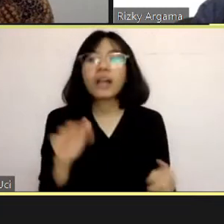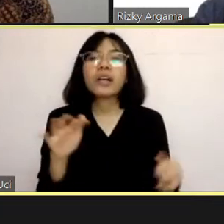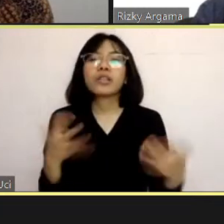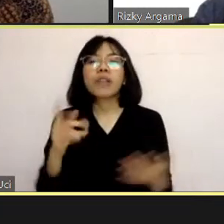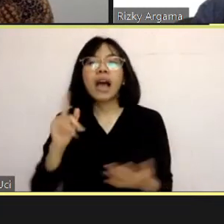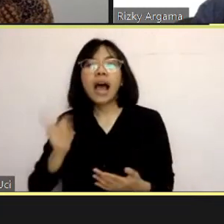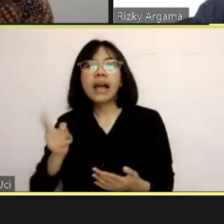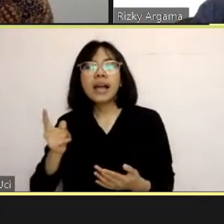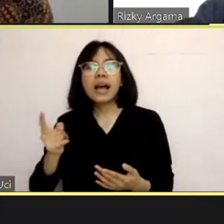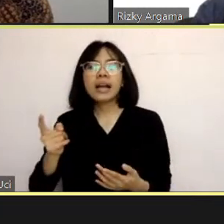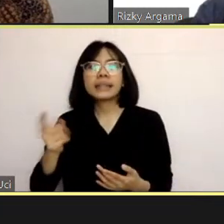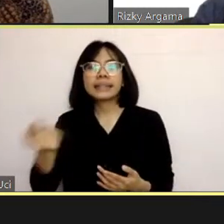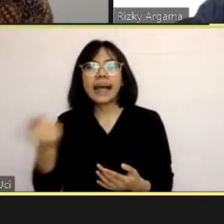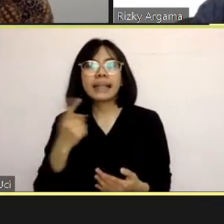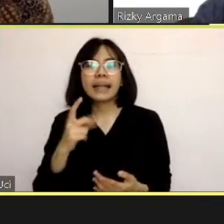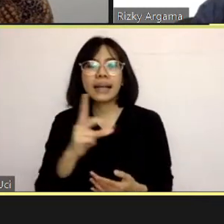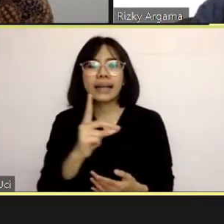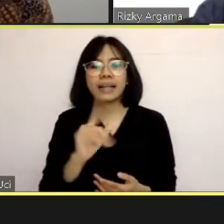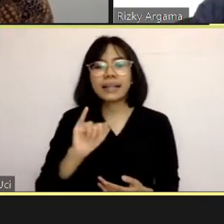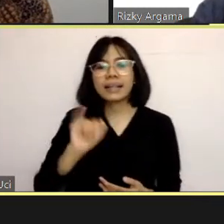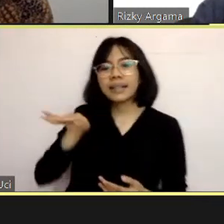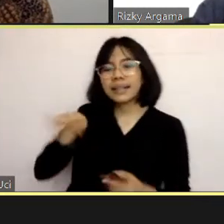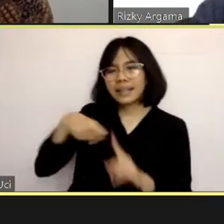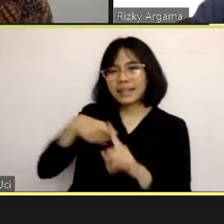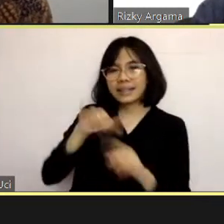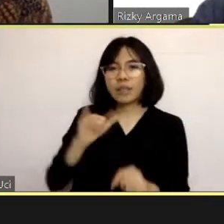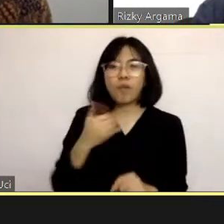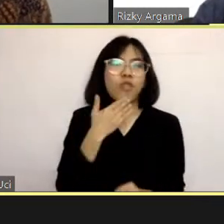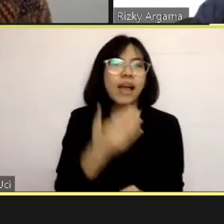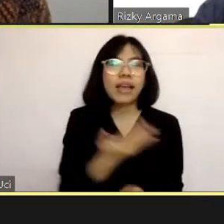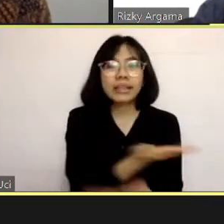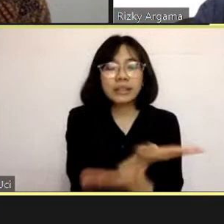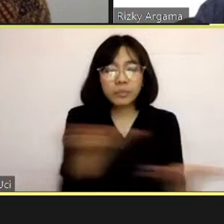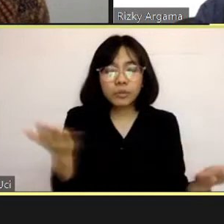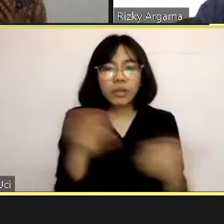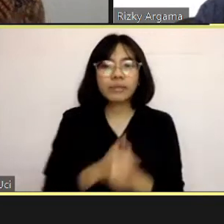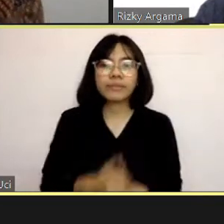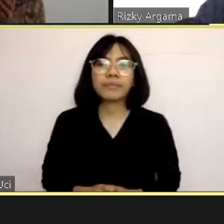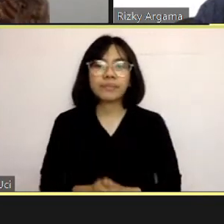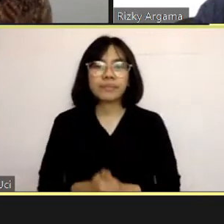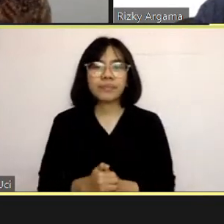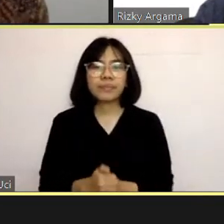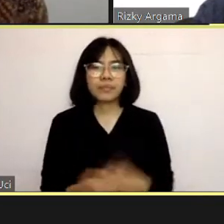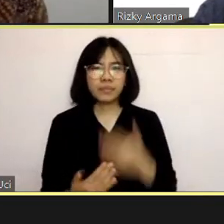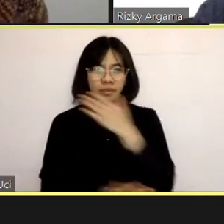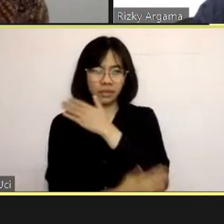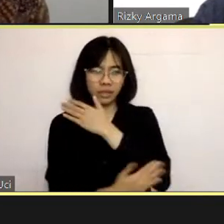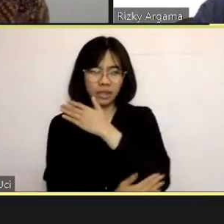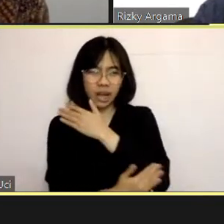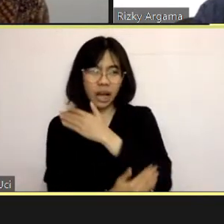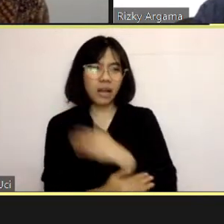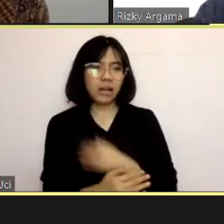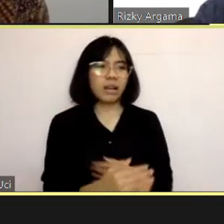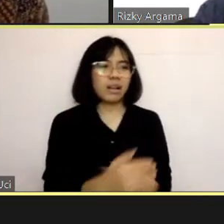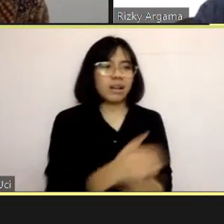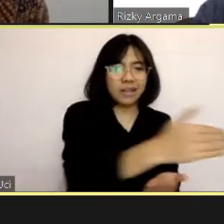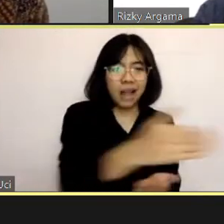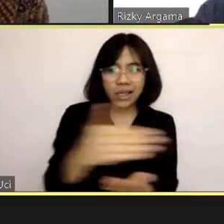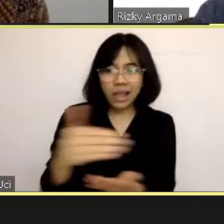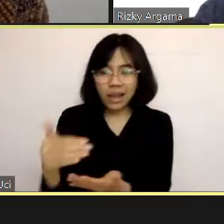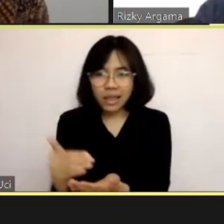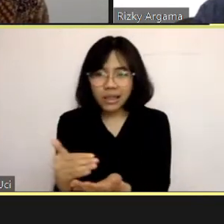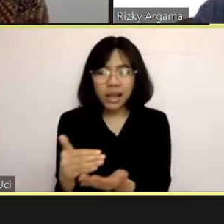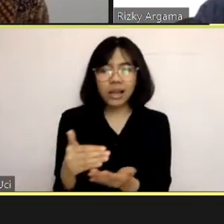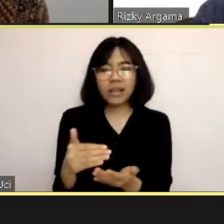Rizky Estrada untuk semuanya. Negara menguasai data dan informasi termasuk jalur-jalur teknologi komunikasi digital. Di